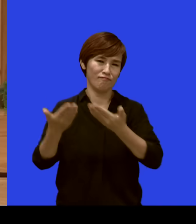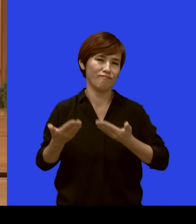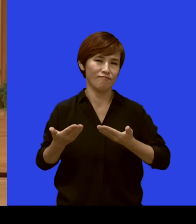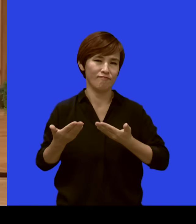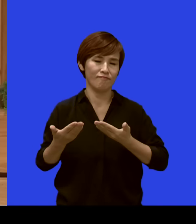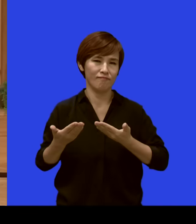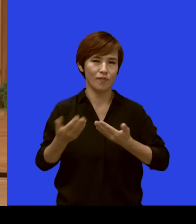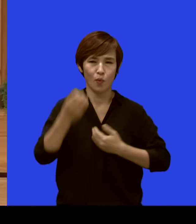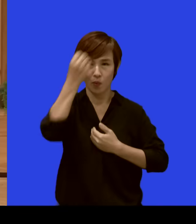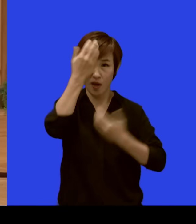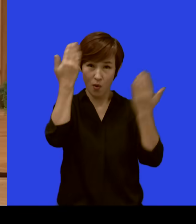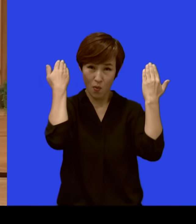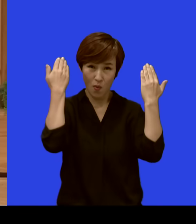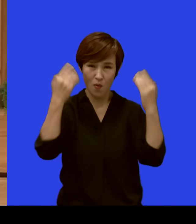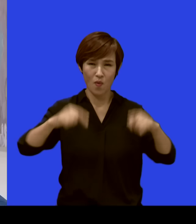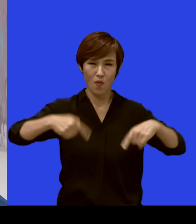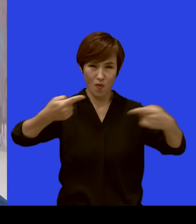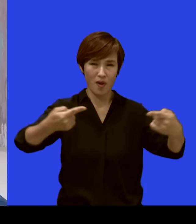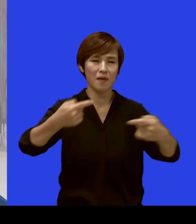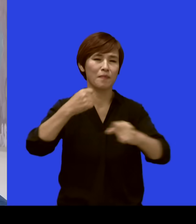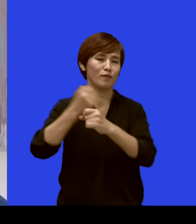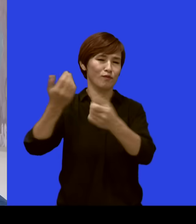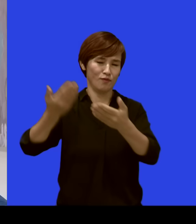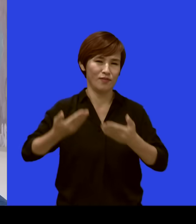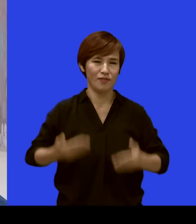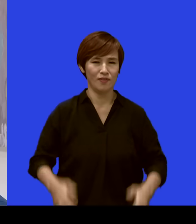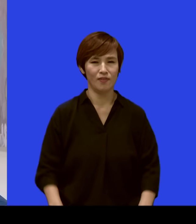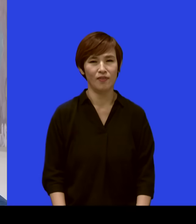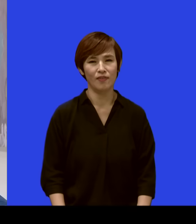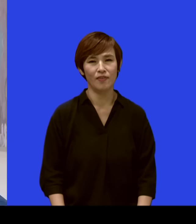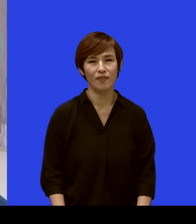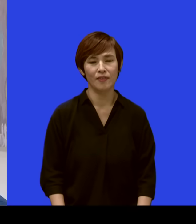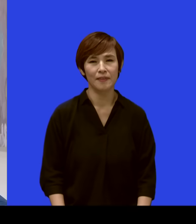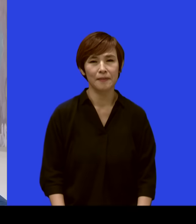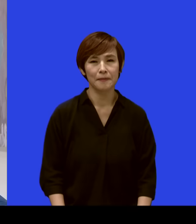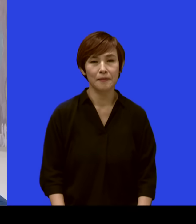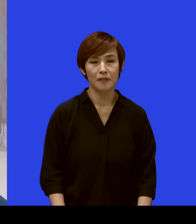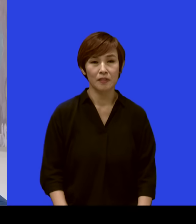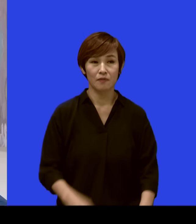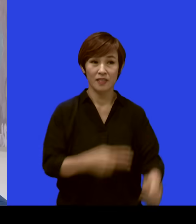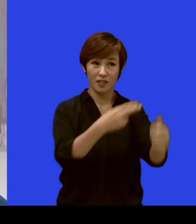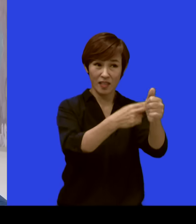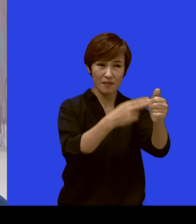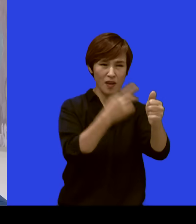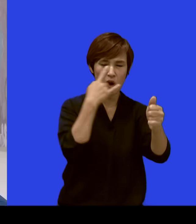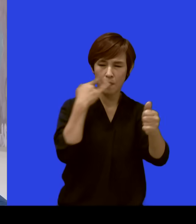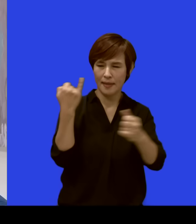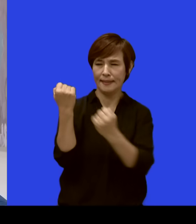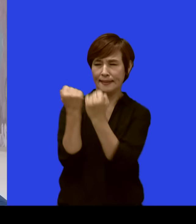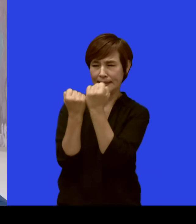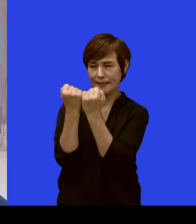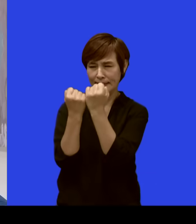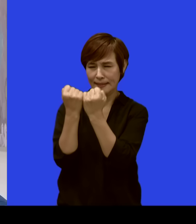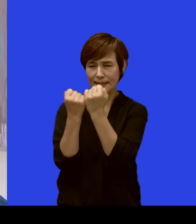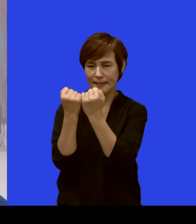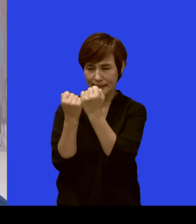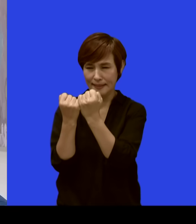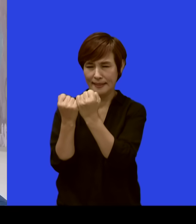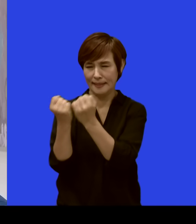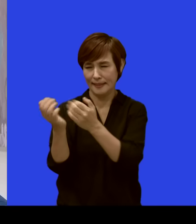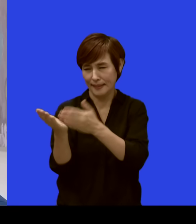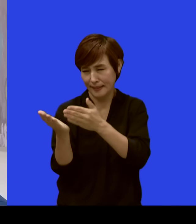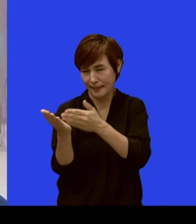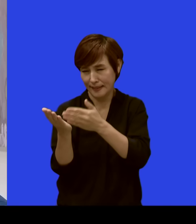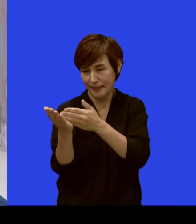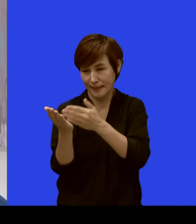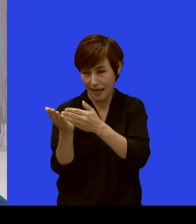날이었는데 그날이 그 전에 우리 선생님이 저를 이제 인문학교 보내고 싶어서 우리 어머니를 이제 모셔서 설득을 했는데 설득이